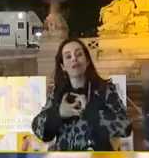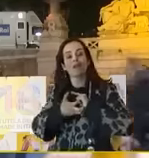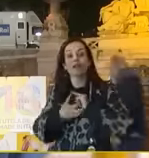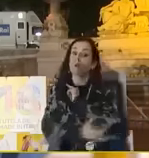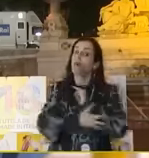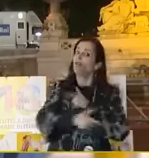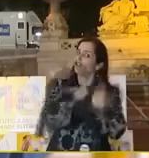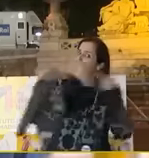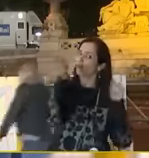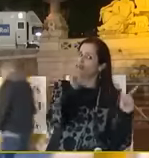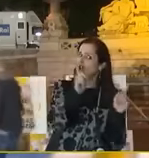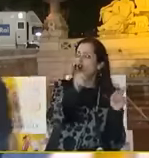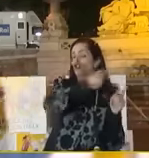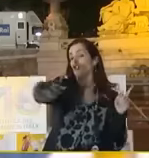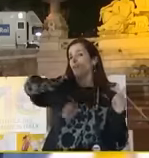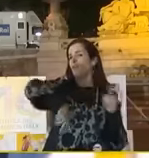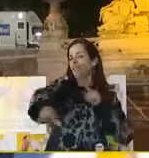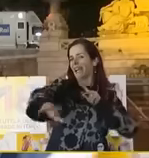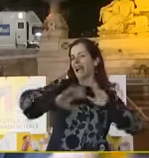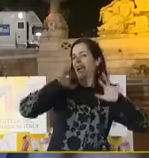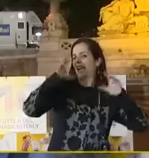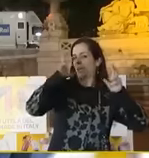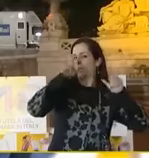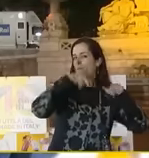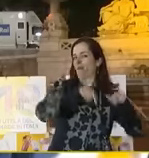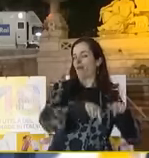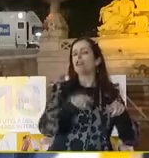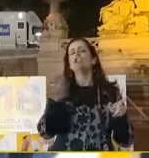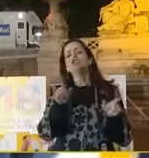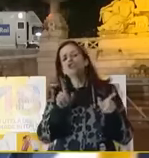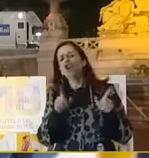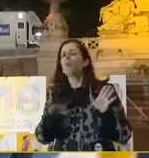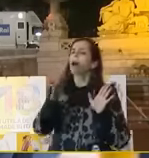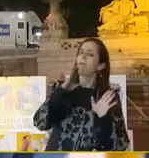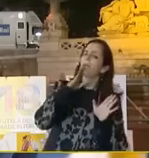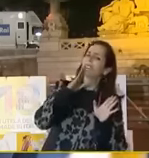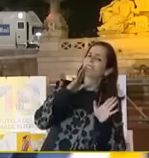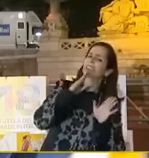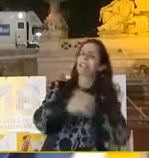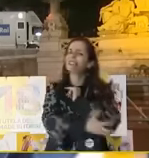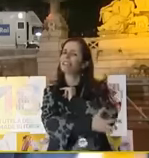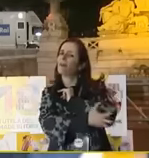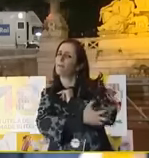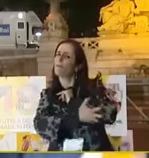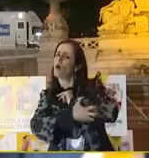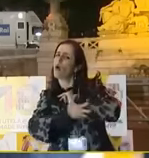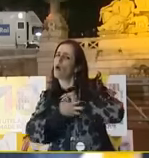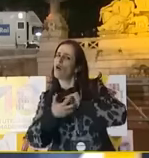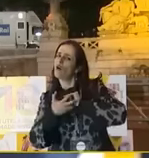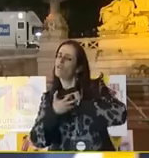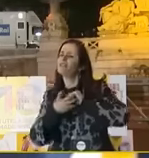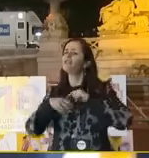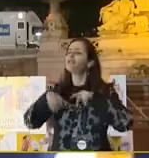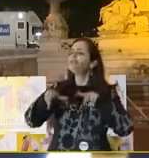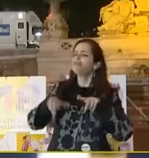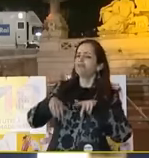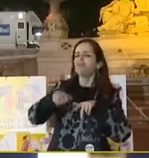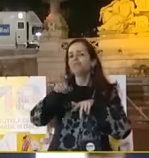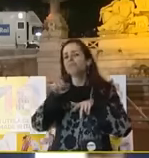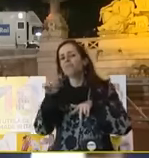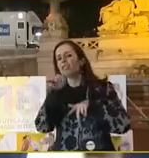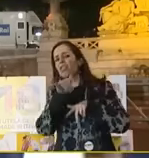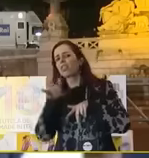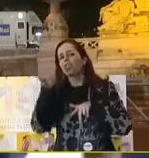arrabbieremmo. No, però... ci vogliono, no, abbastanza poveri così da non farci occupare